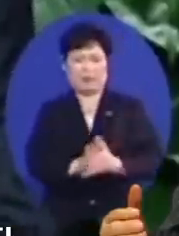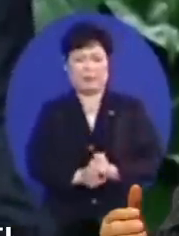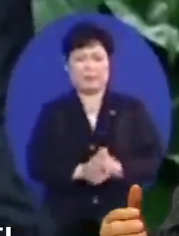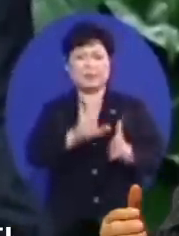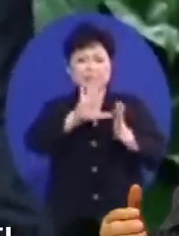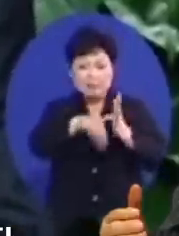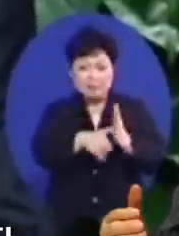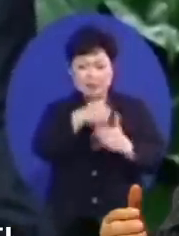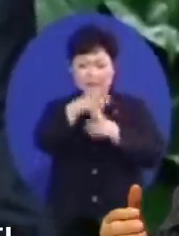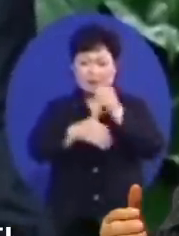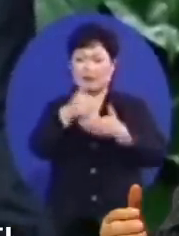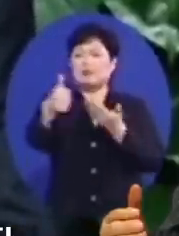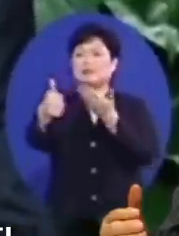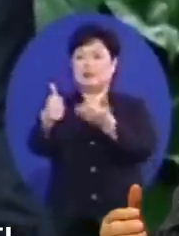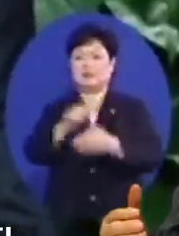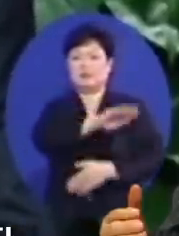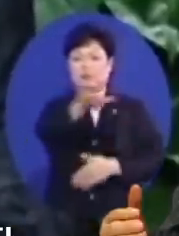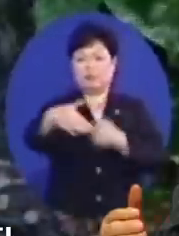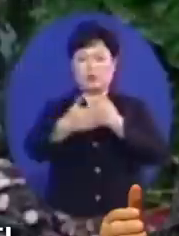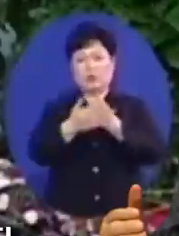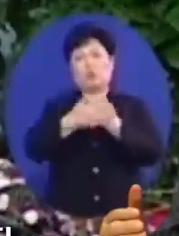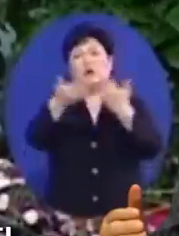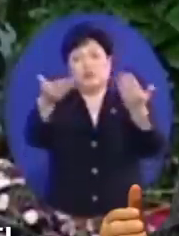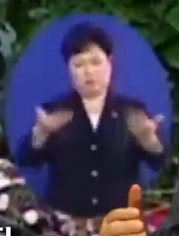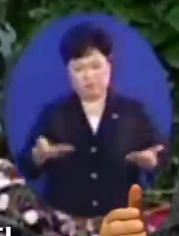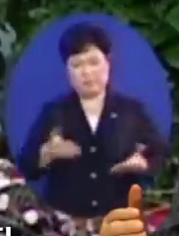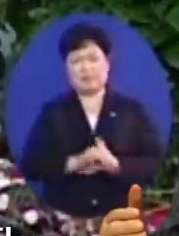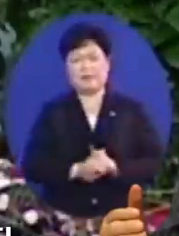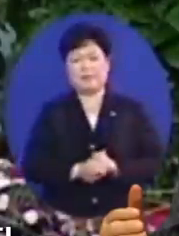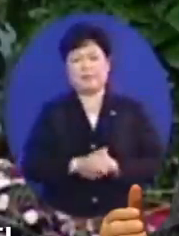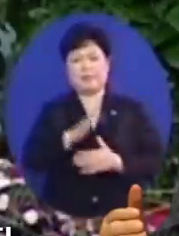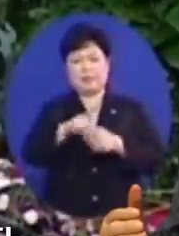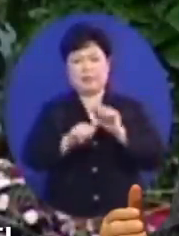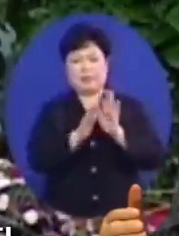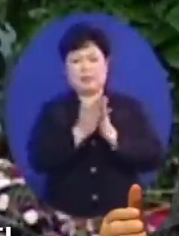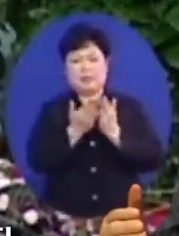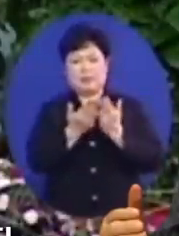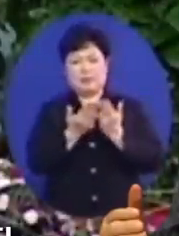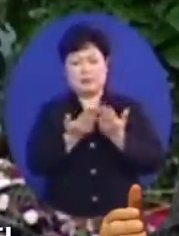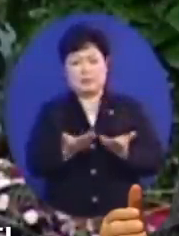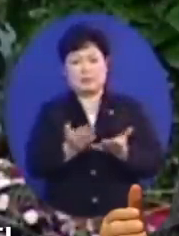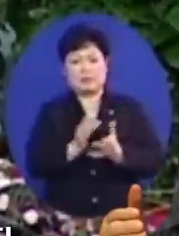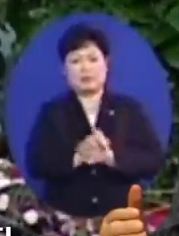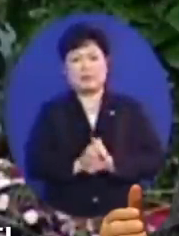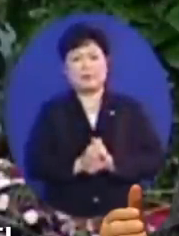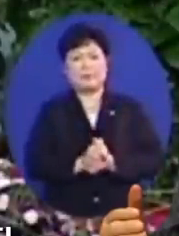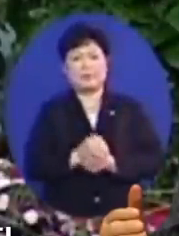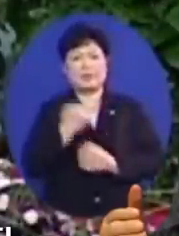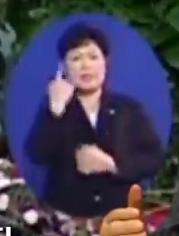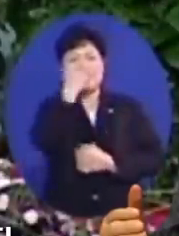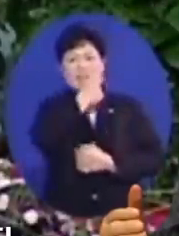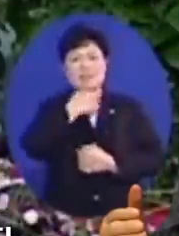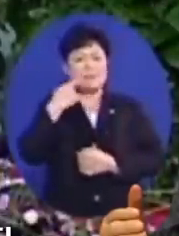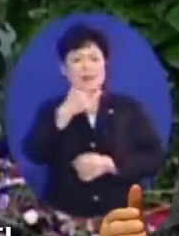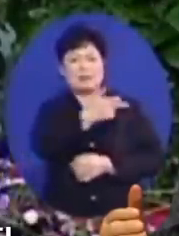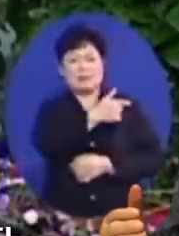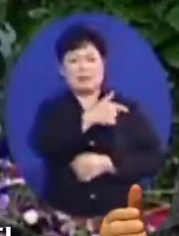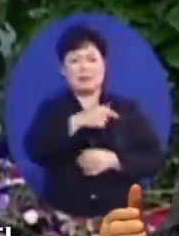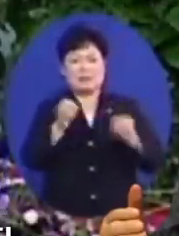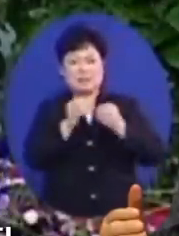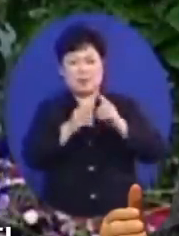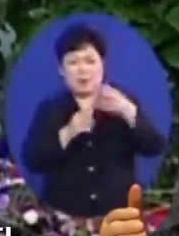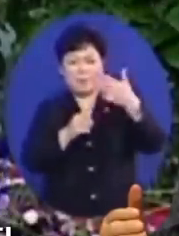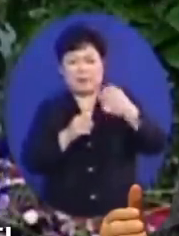그때야 하나님께서 우리를 도와주시는 것입니다. 성경 시편 81편 10절에 내 입을 크게 열라 내가